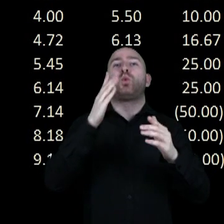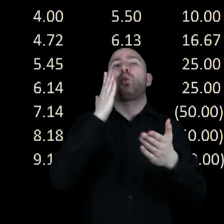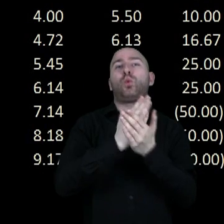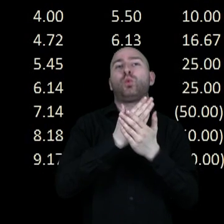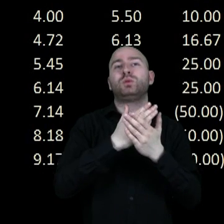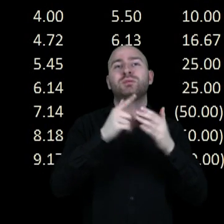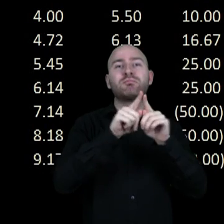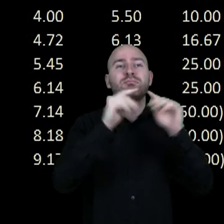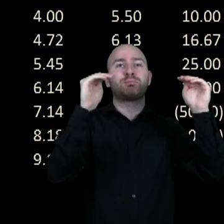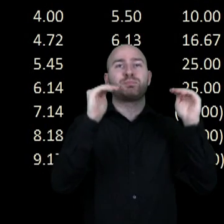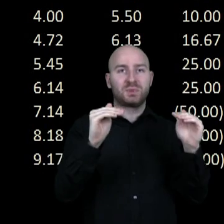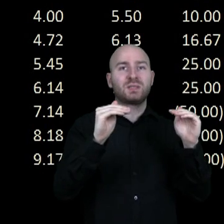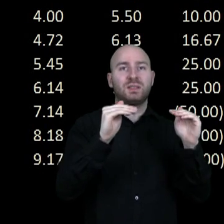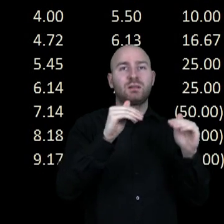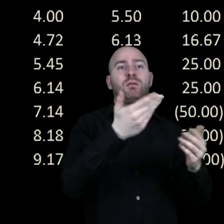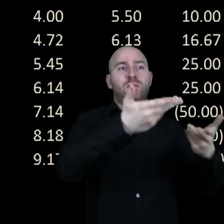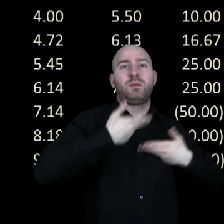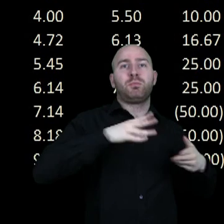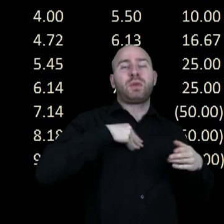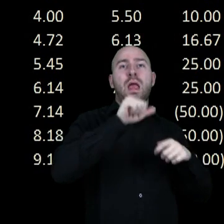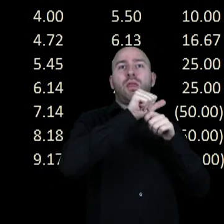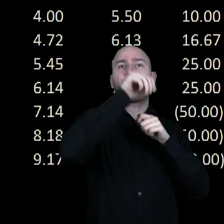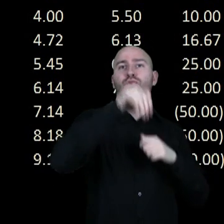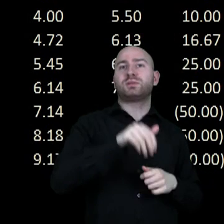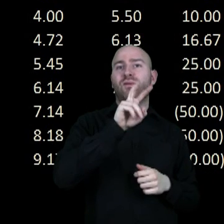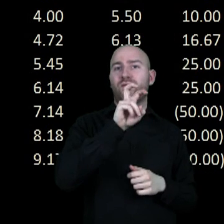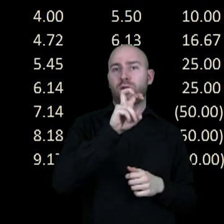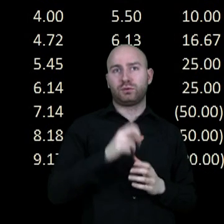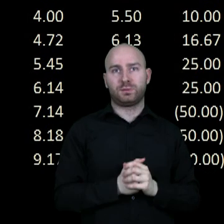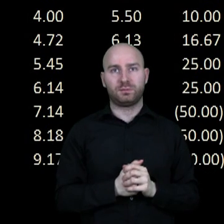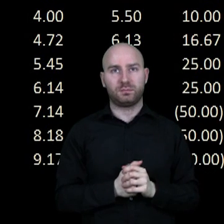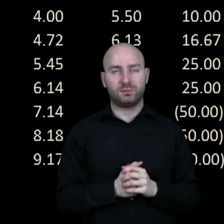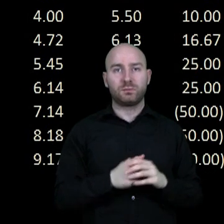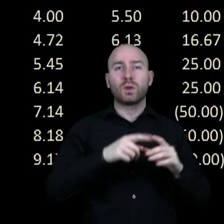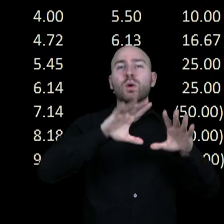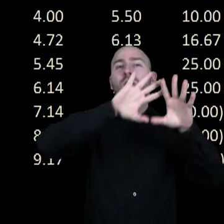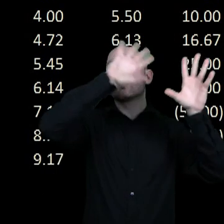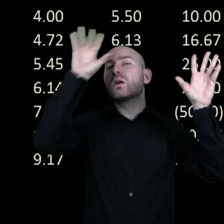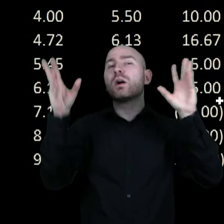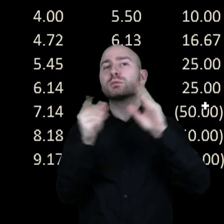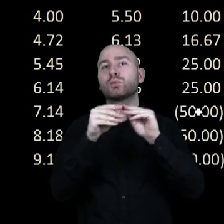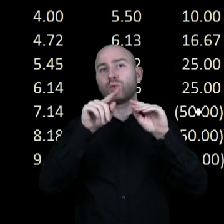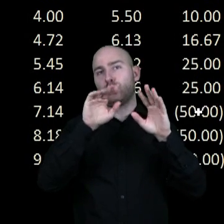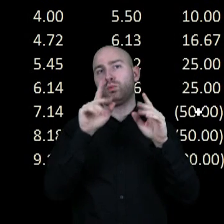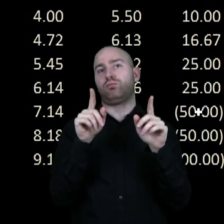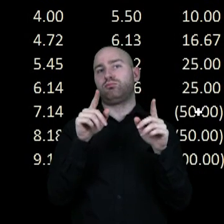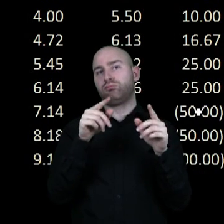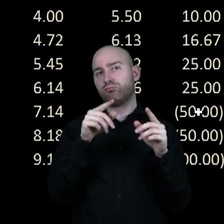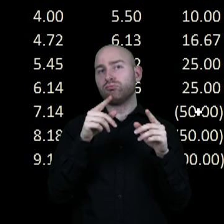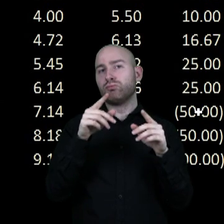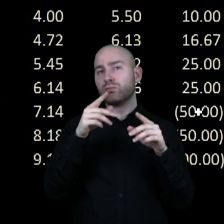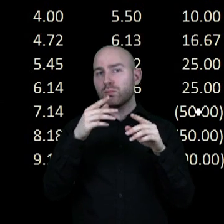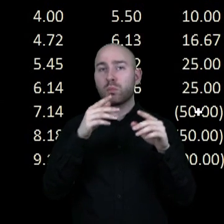wydajność. Ośmiu napisze tylko 11200 linijek. Stąd ujemny koszt krańcowy. Przy ośmiu pracownikach okazuje się, że